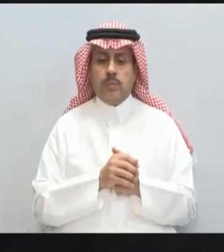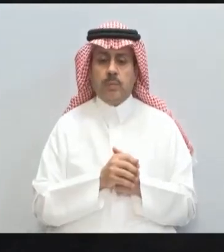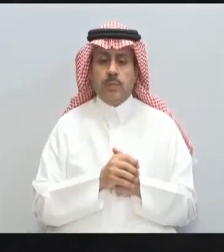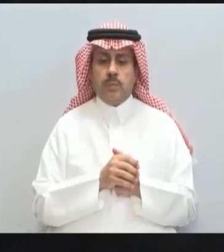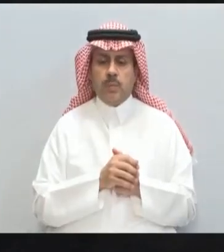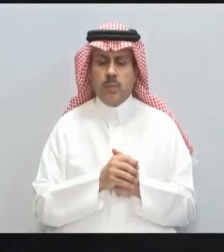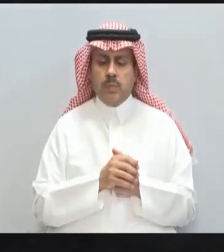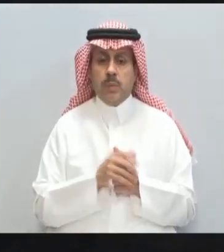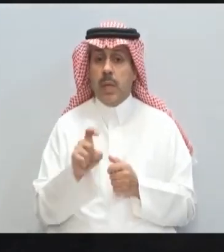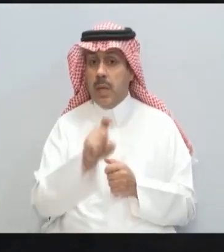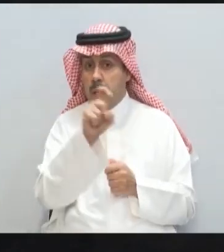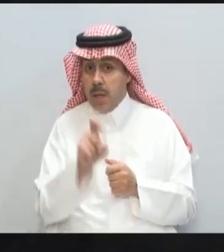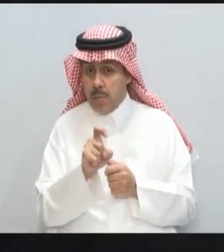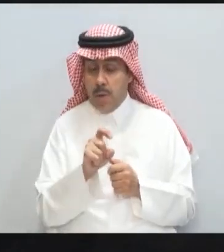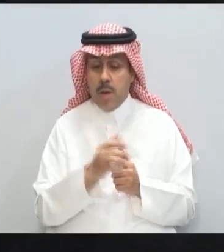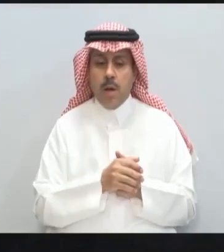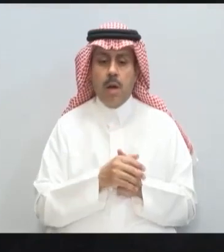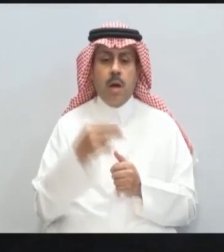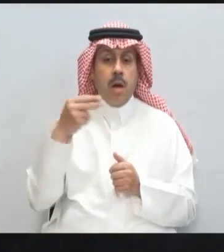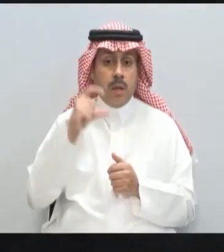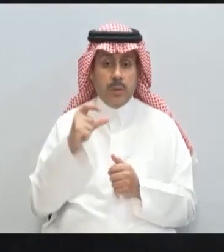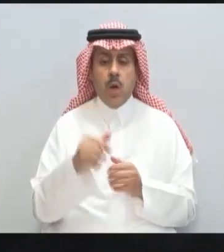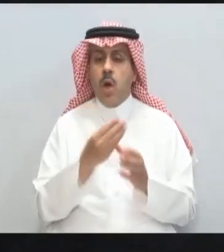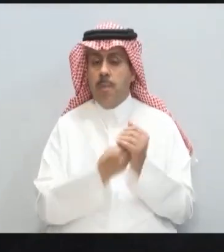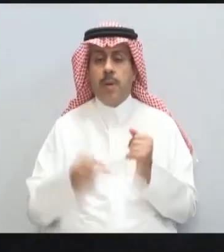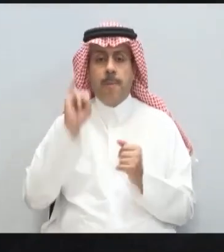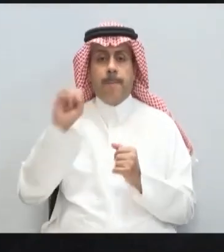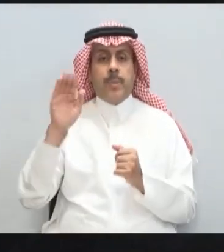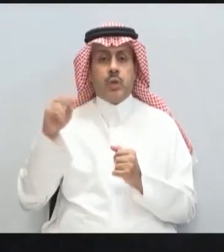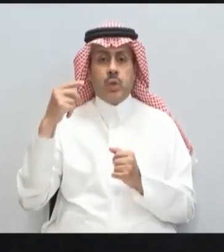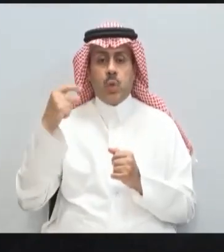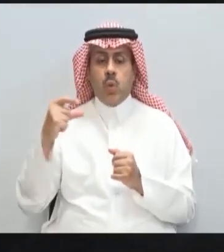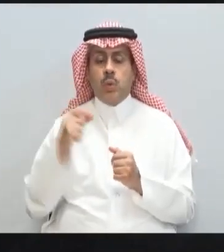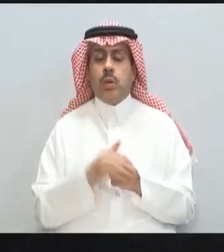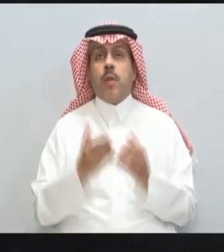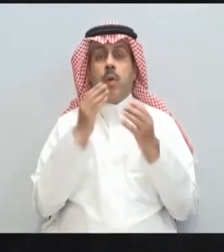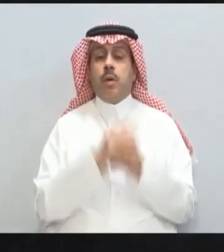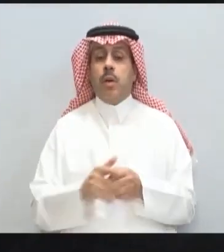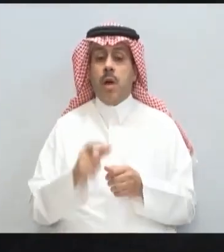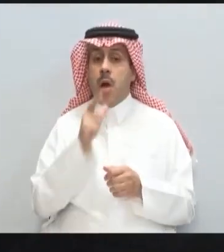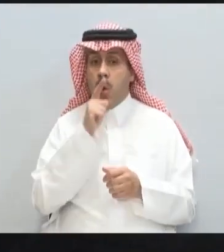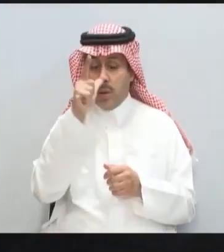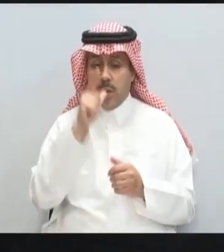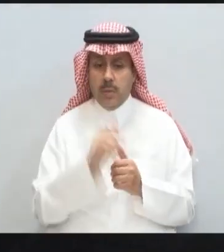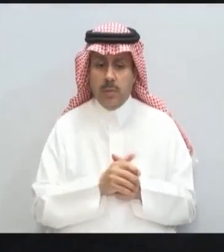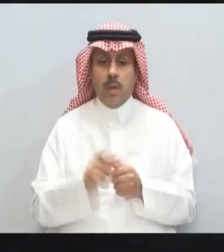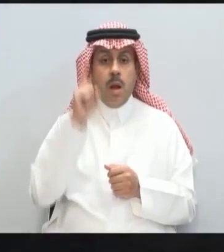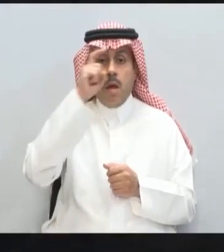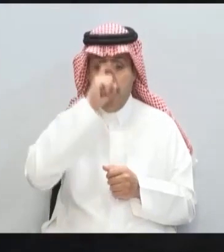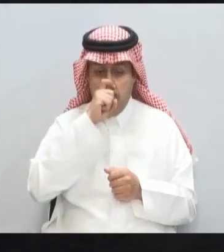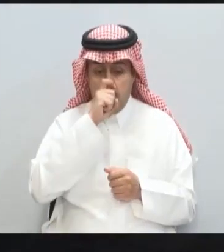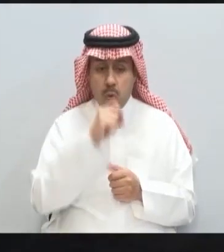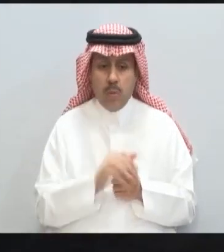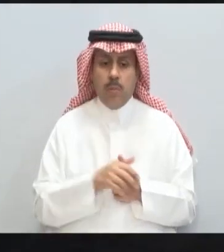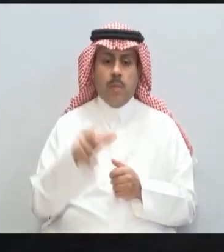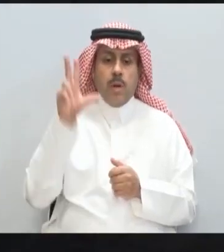سؤال لما عد ابن مسعود رضي الله عنه قوله تعالى ان الله يامر بالعدل والاحسان الى اخر الايه